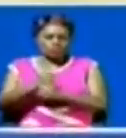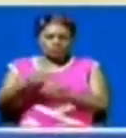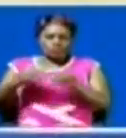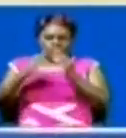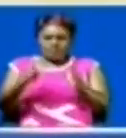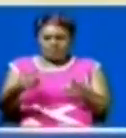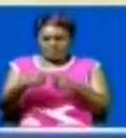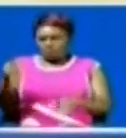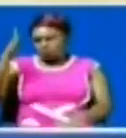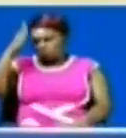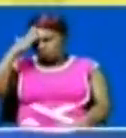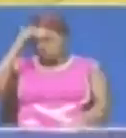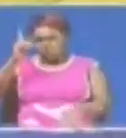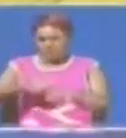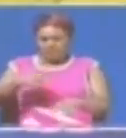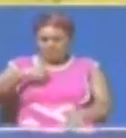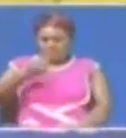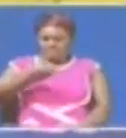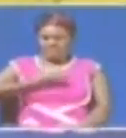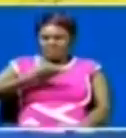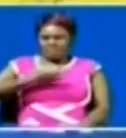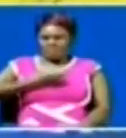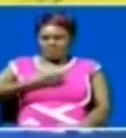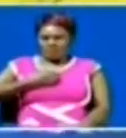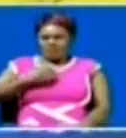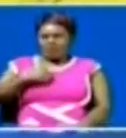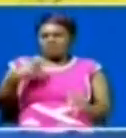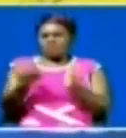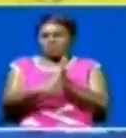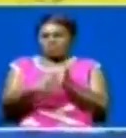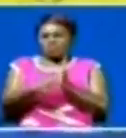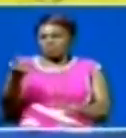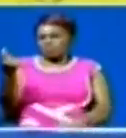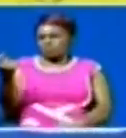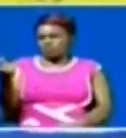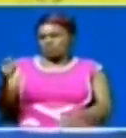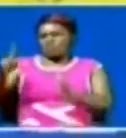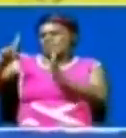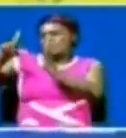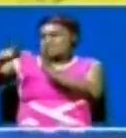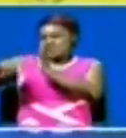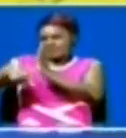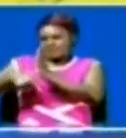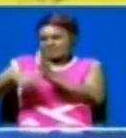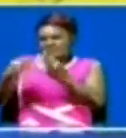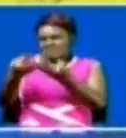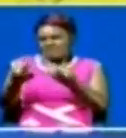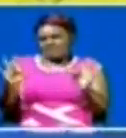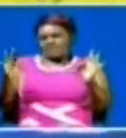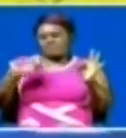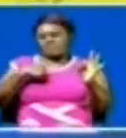viongozi. Lakini mnajua nilipokuwa mea tulikuwa na shida kidogo, lakini baadaye akaniwajilia